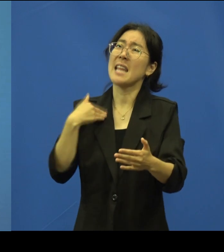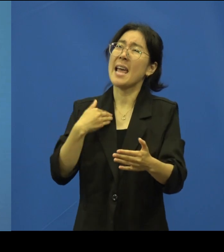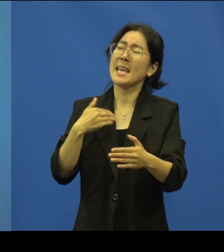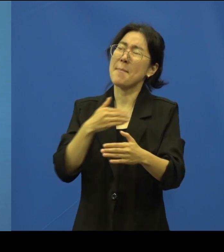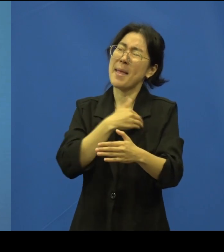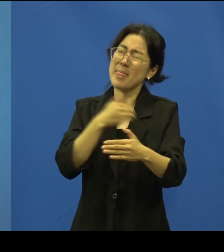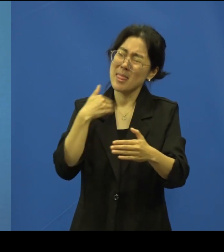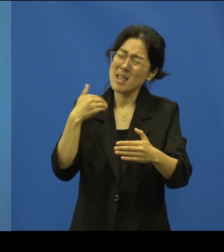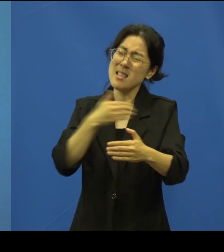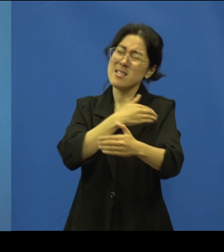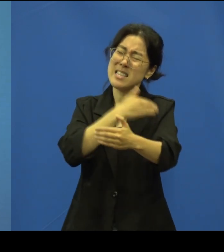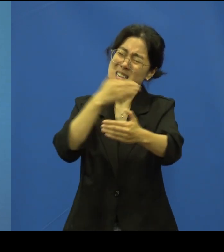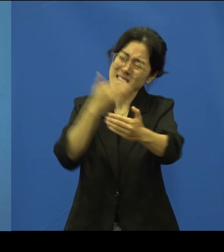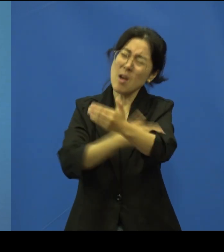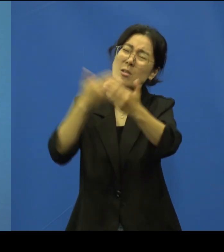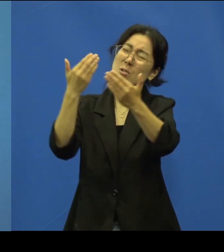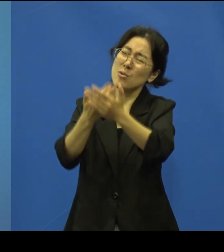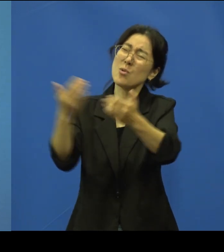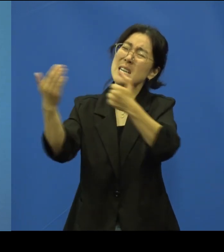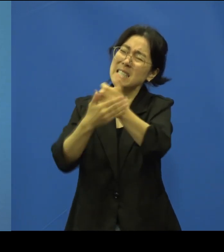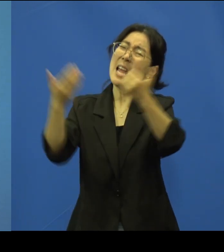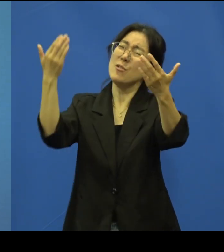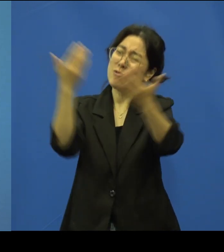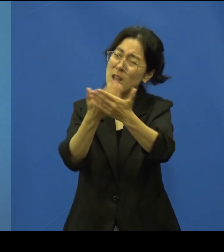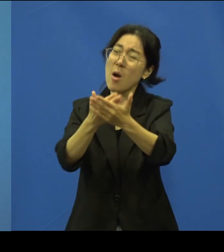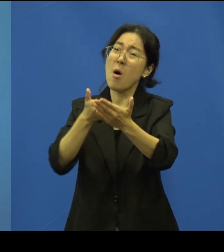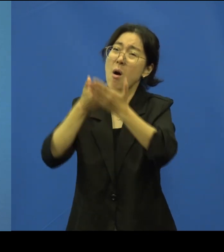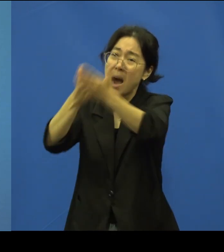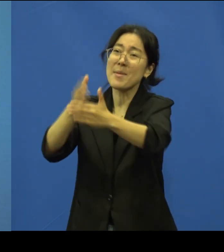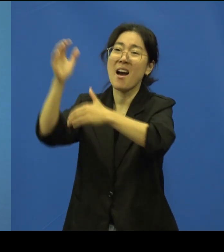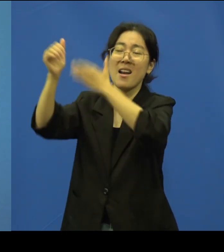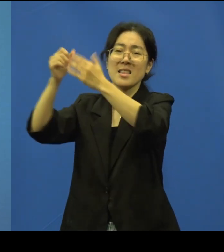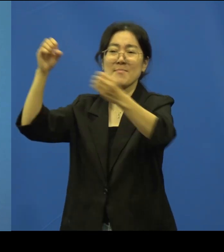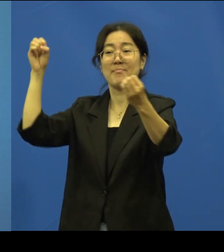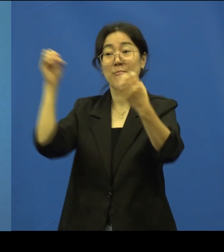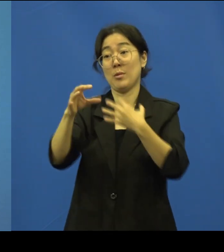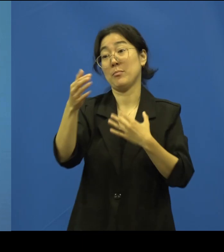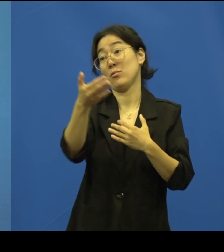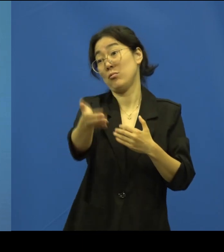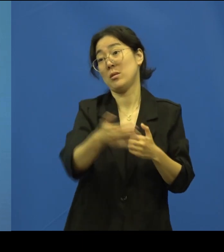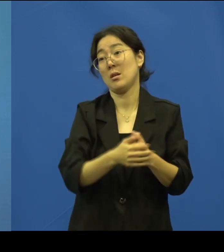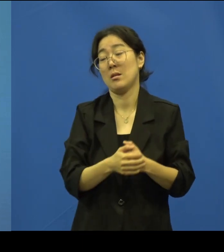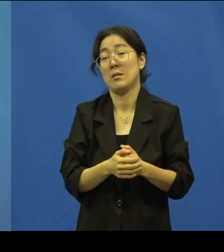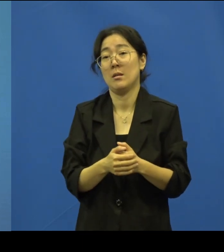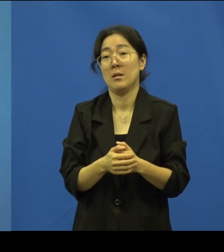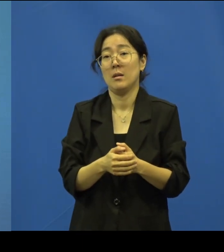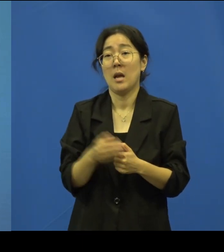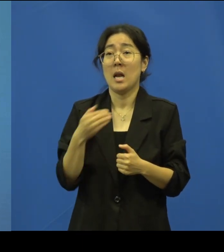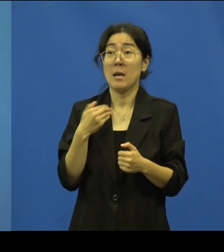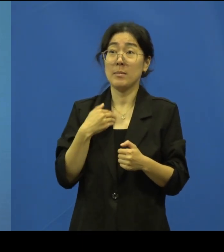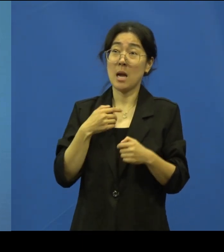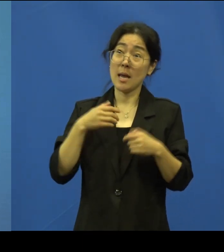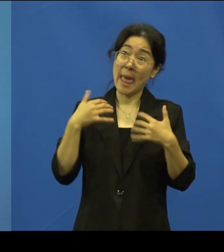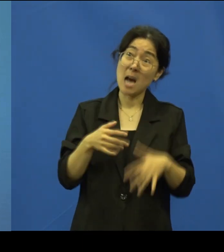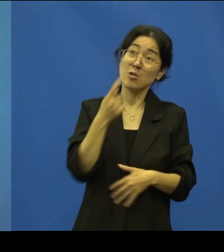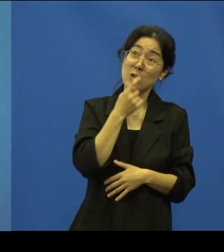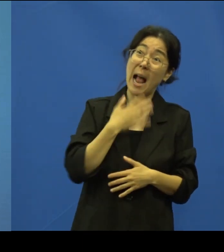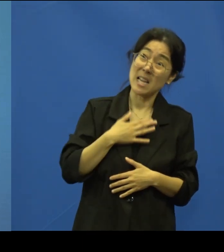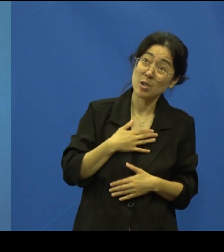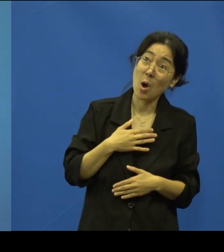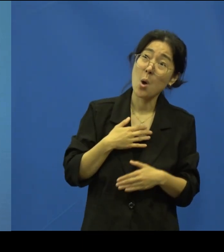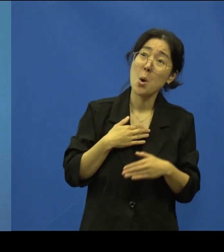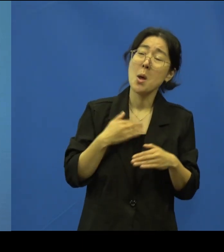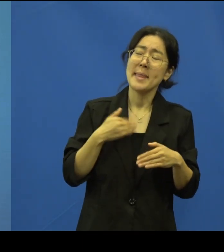저에게 은혜를 주십시오. 주님, 힘들지만 일어나서 이 십자가를 지고 걸어갈 테니 주님, 저의 손